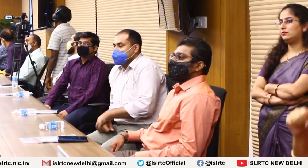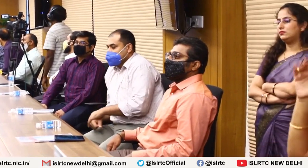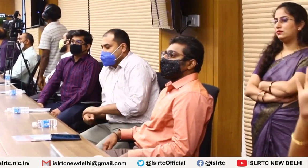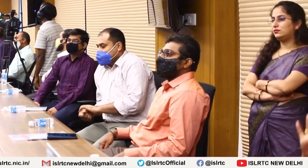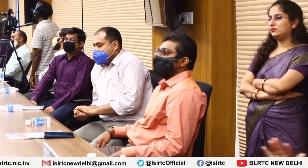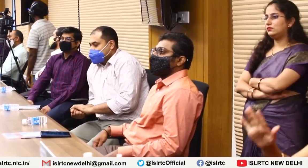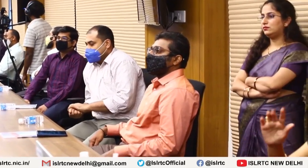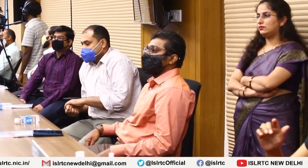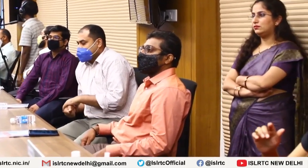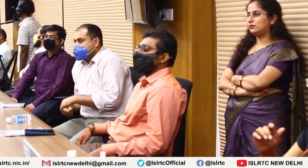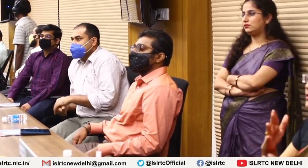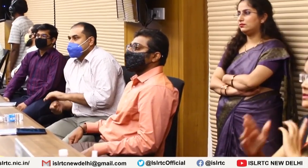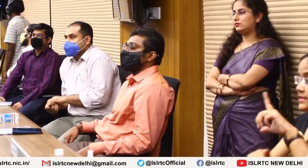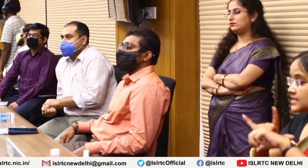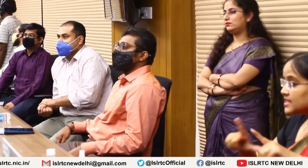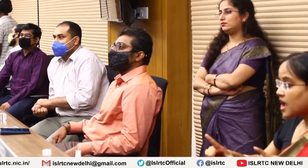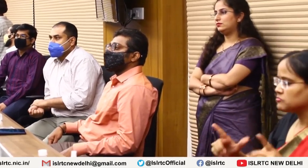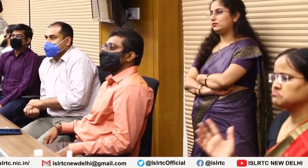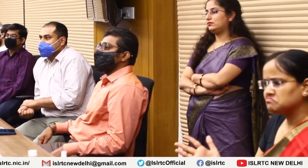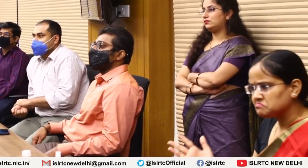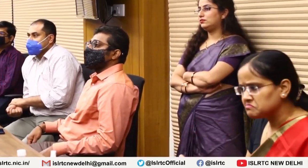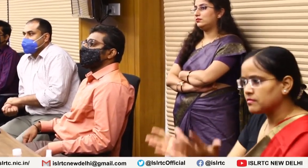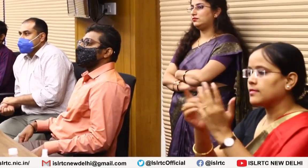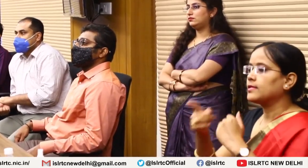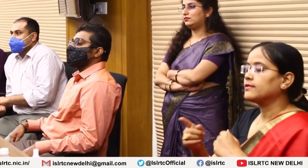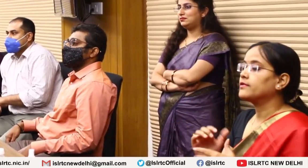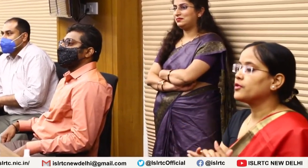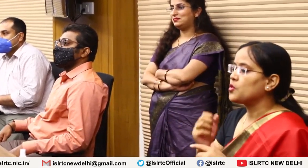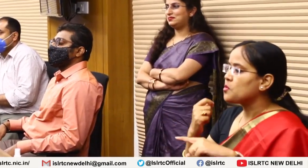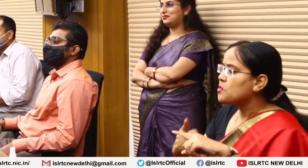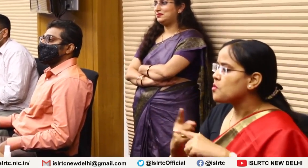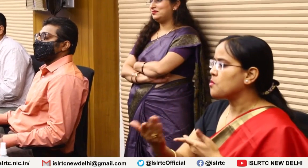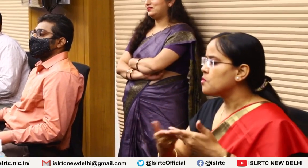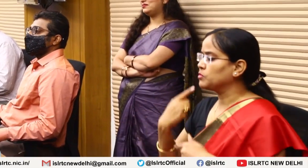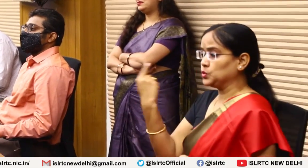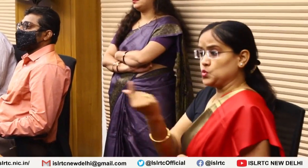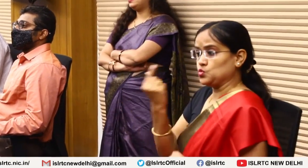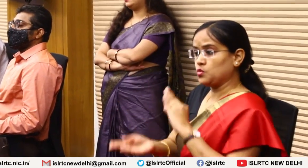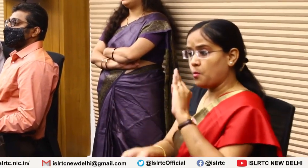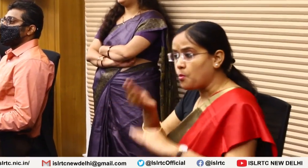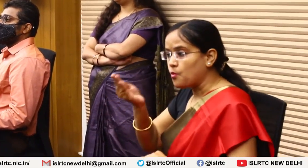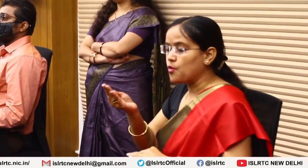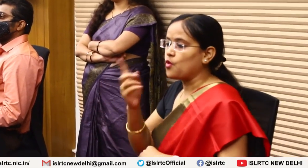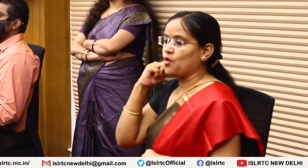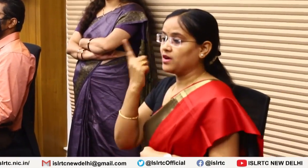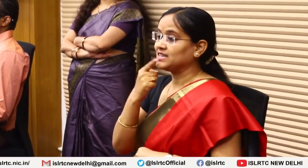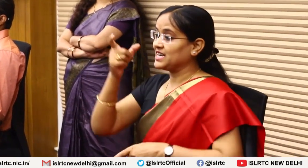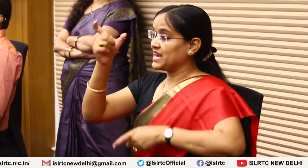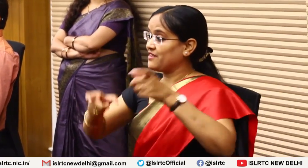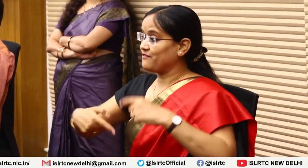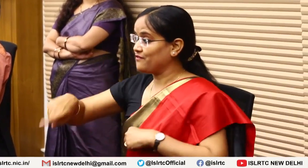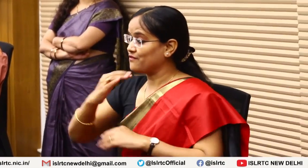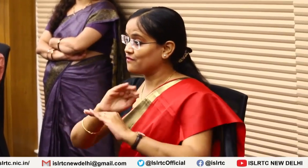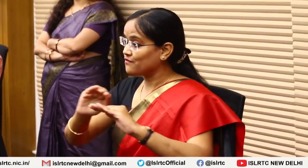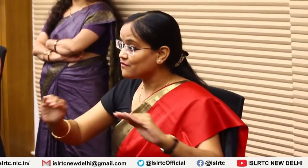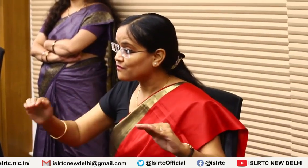भारतीय सांकेतिक भाषा को और भी अधिक बढ़ावा मिले, वो और भी ज्यादा व्यवहारिक रूप से उपयोगी बन सके। समय बाद में जो बच्चे होते हैं